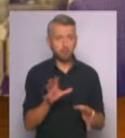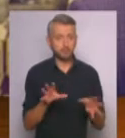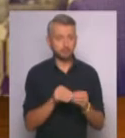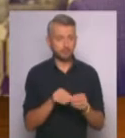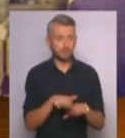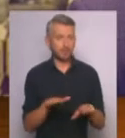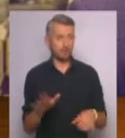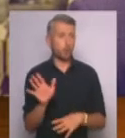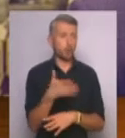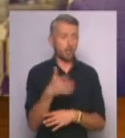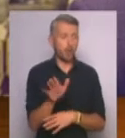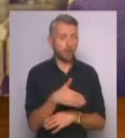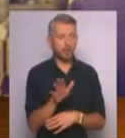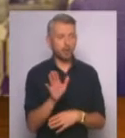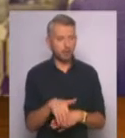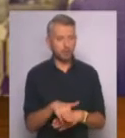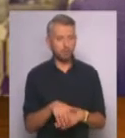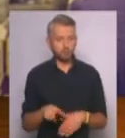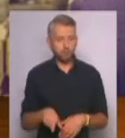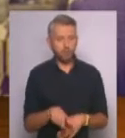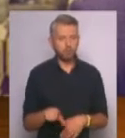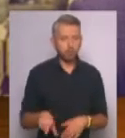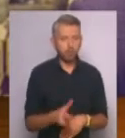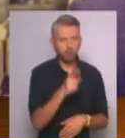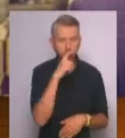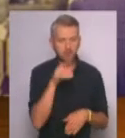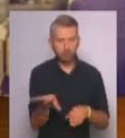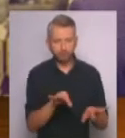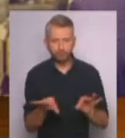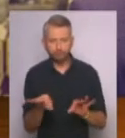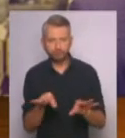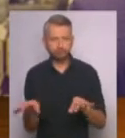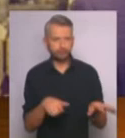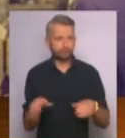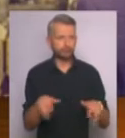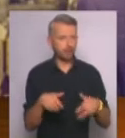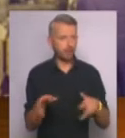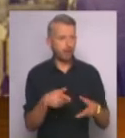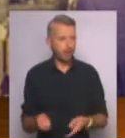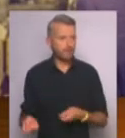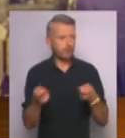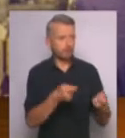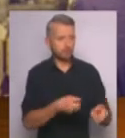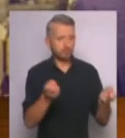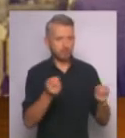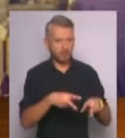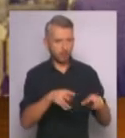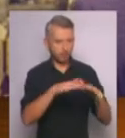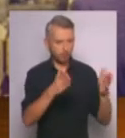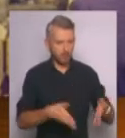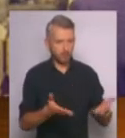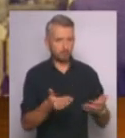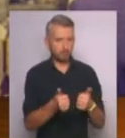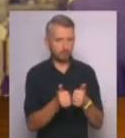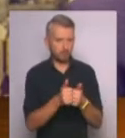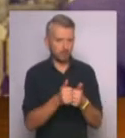своїми дітьми, забирають з собою сміття, прибирають і везуть його в контейнери, які знаходяться біля багатоповерхівок.